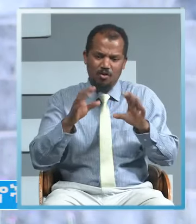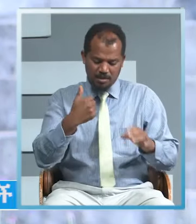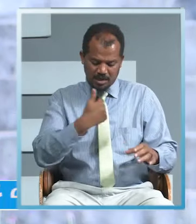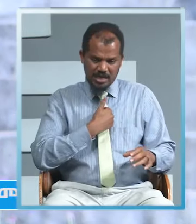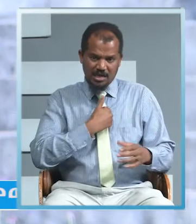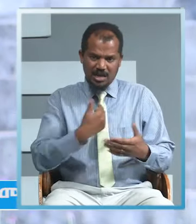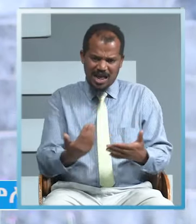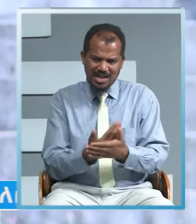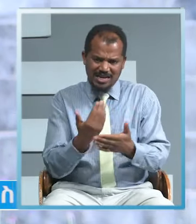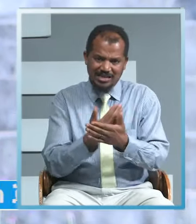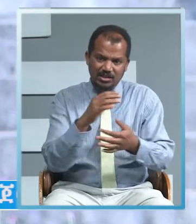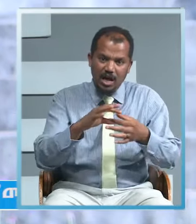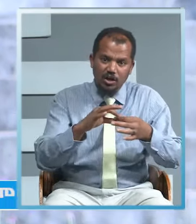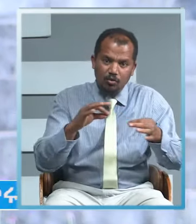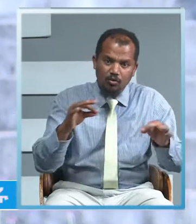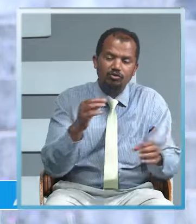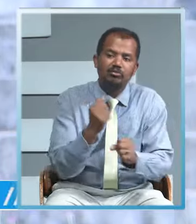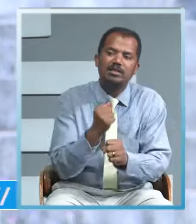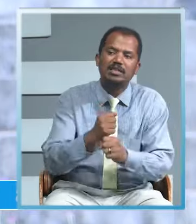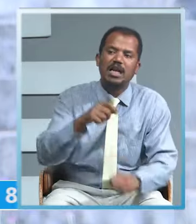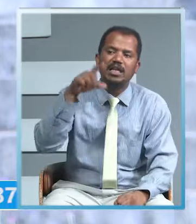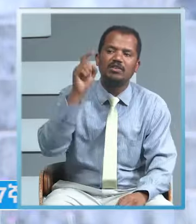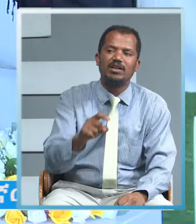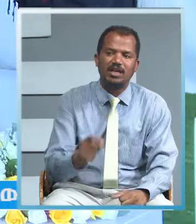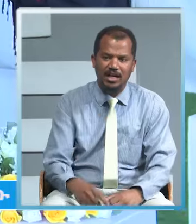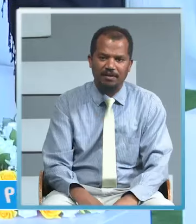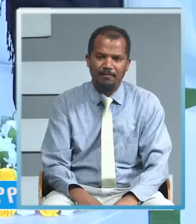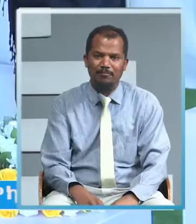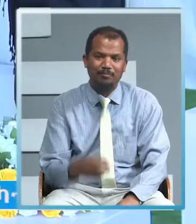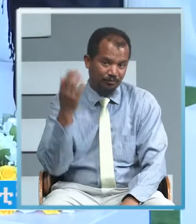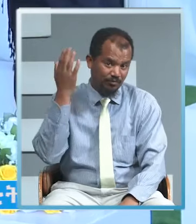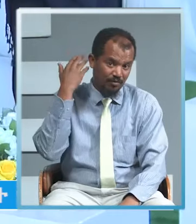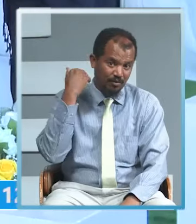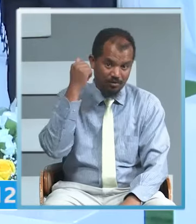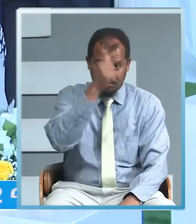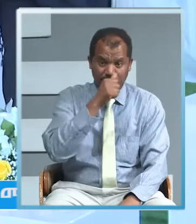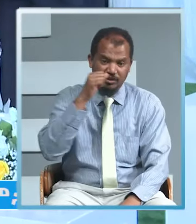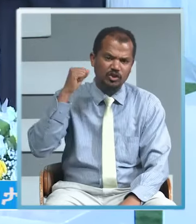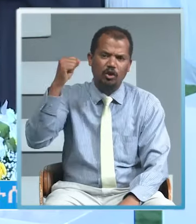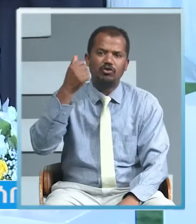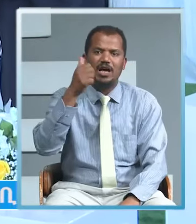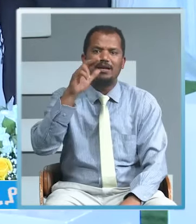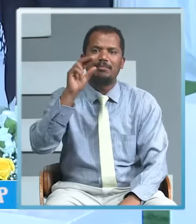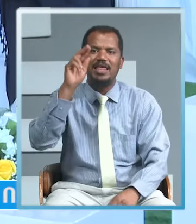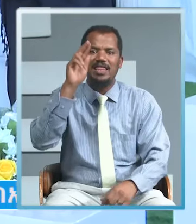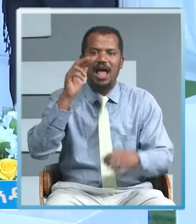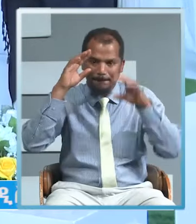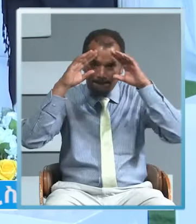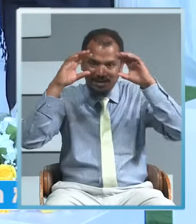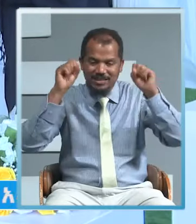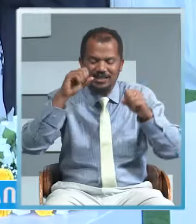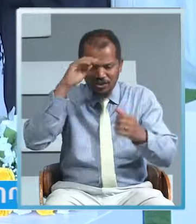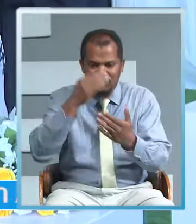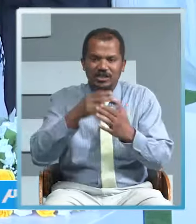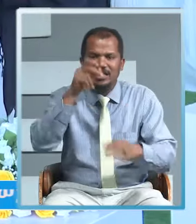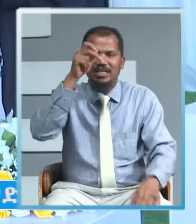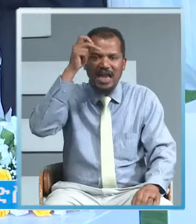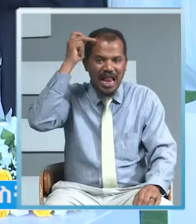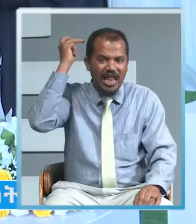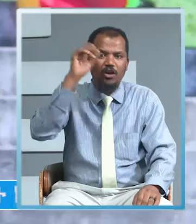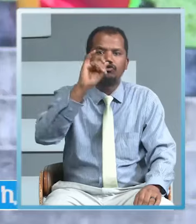የራሳችን አዳዲስ ታሪኮችን መስራት ይገባናል። የጥንታዊት ኢትዮጵያ ጀግኖች አርበኞች ማህበር ፕሬዚዳንት ልጅ ዳንኤል